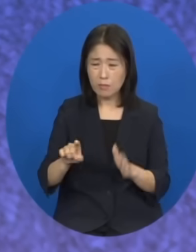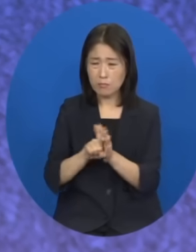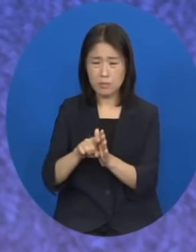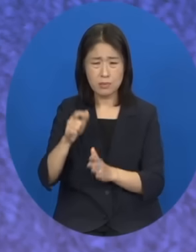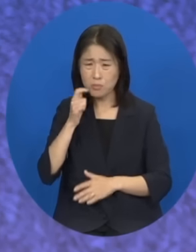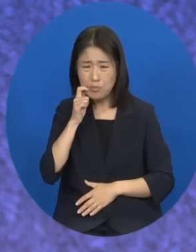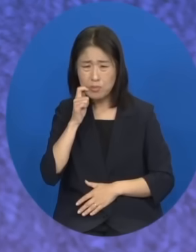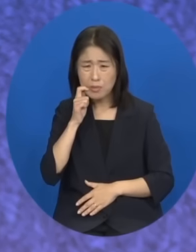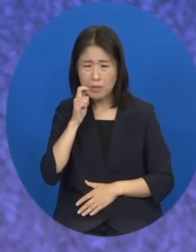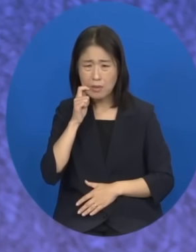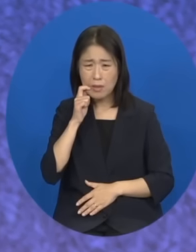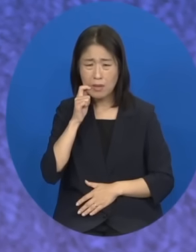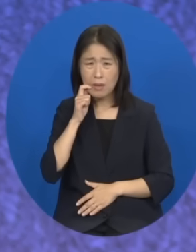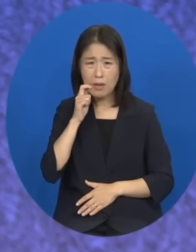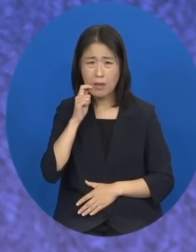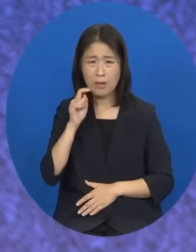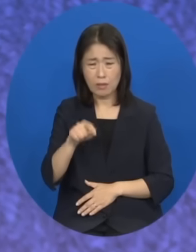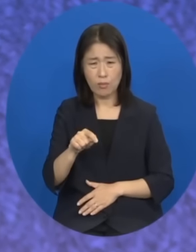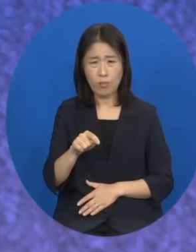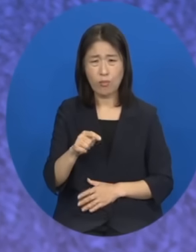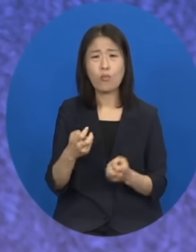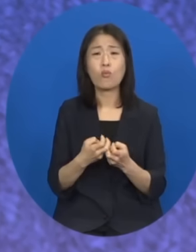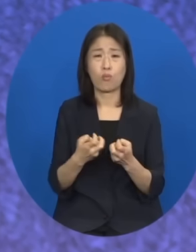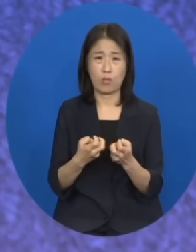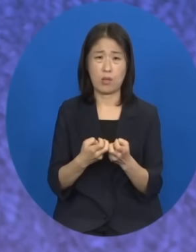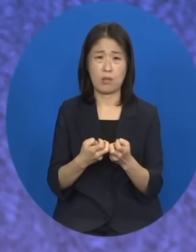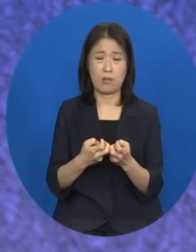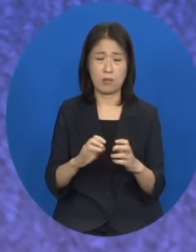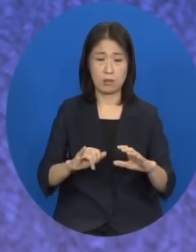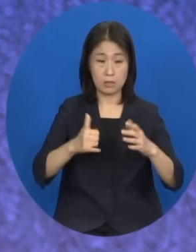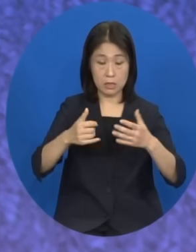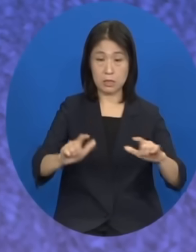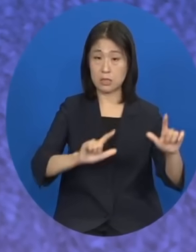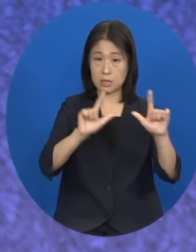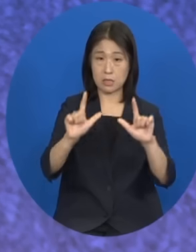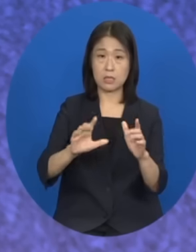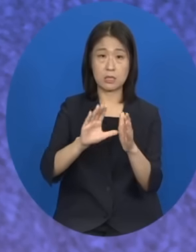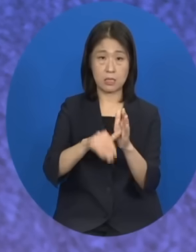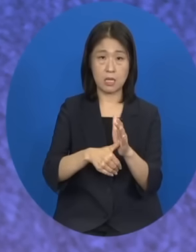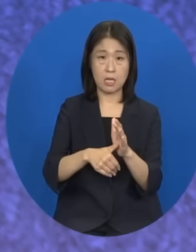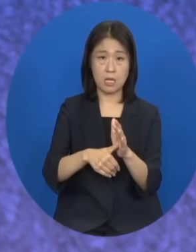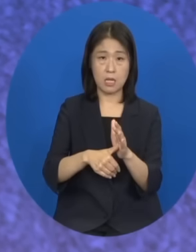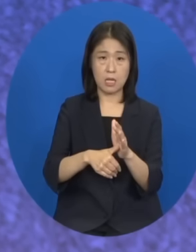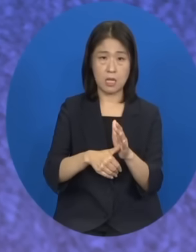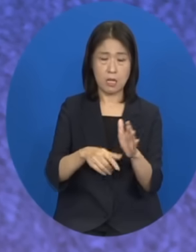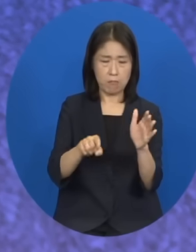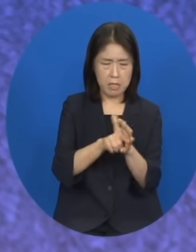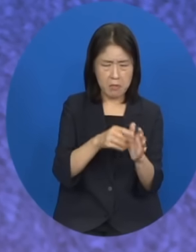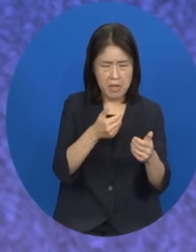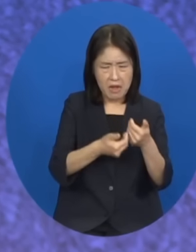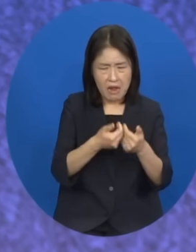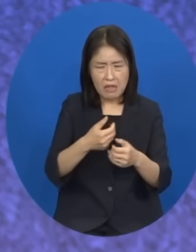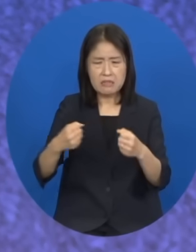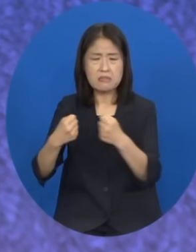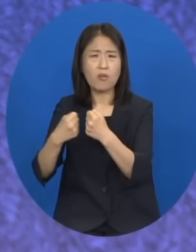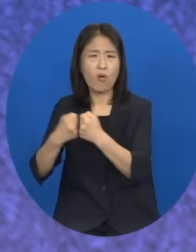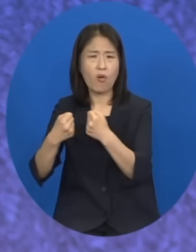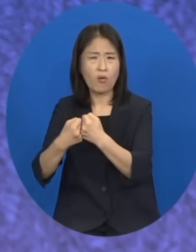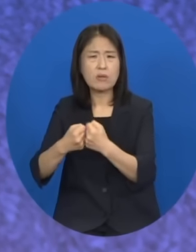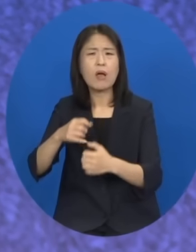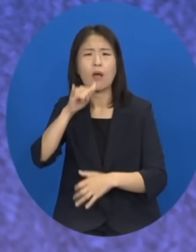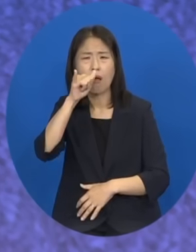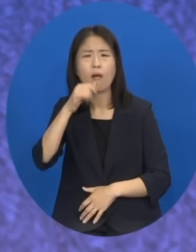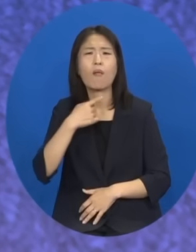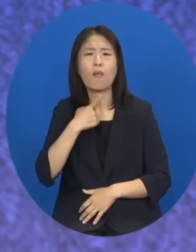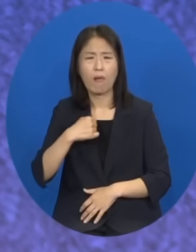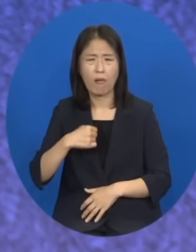해요? 여러분은 세상에 사는 동안에 이런 믿음의 갈등과 믿음의 싸움을 다 한 번쯤은